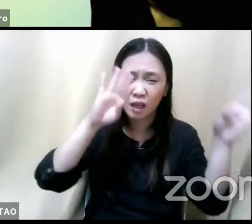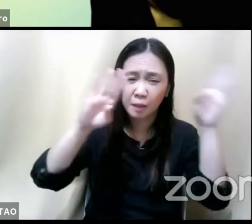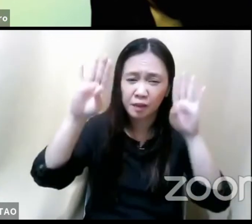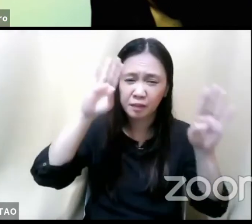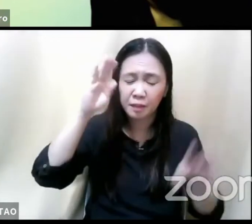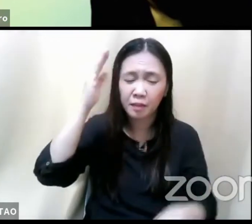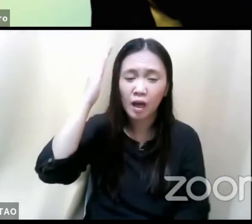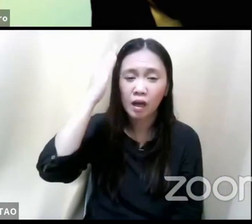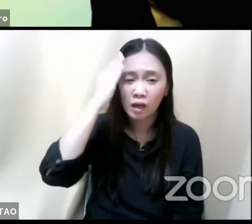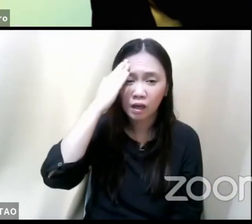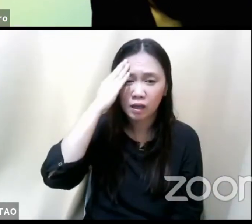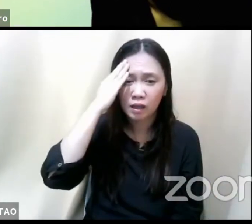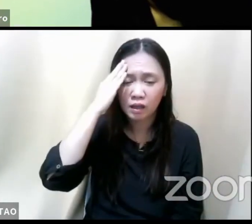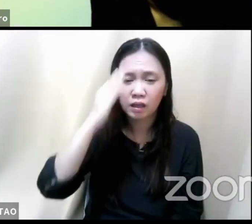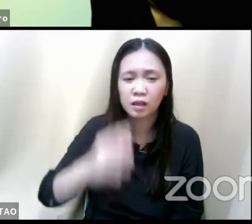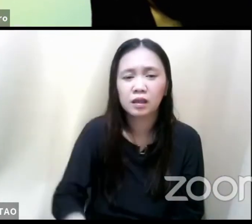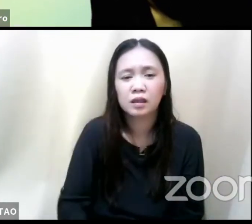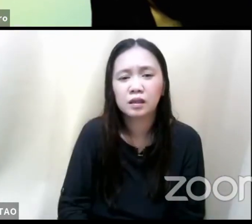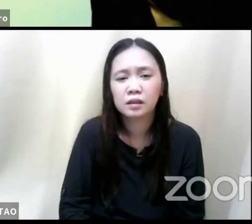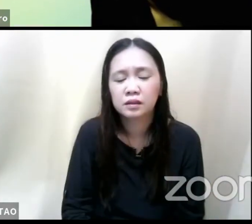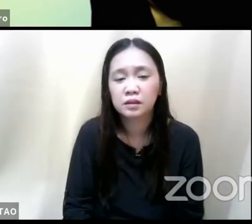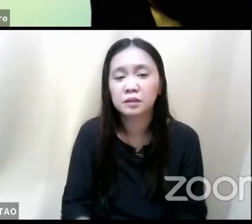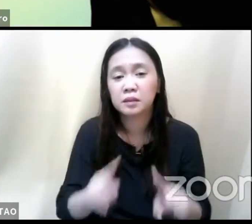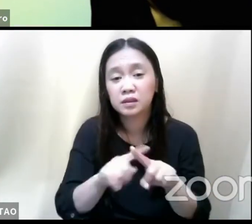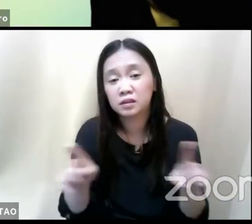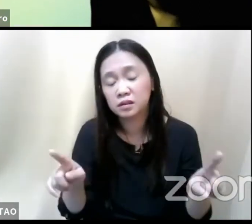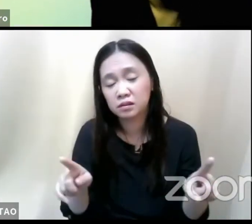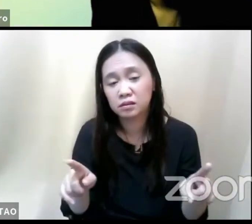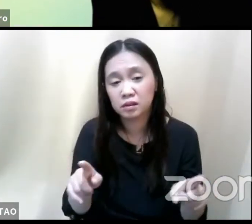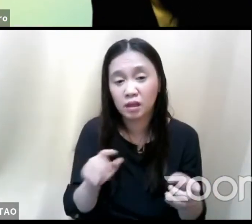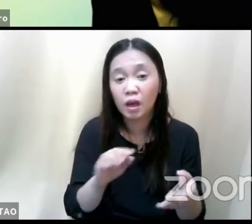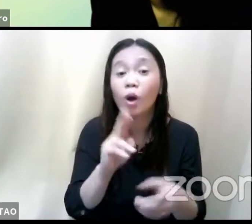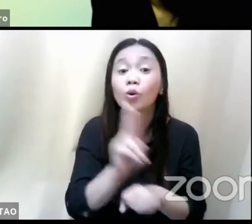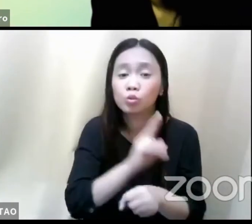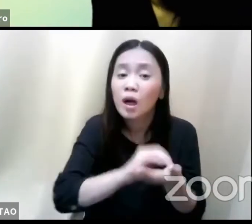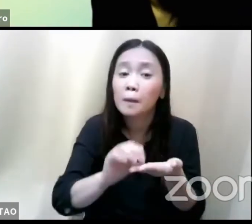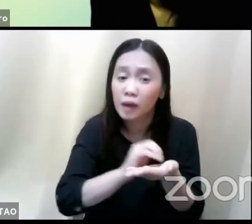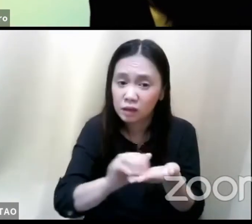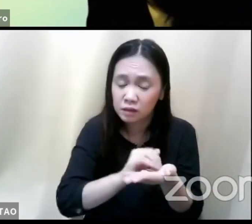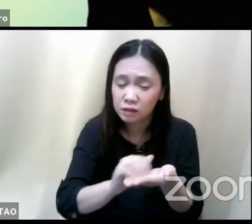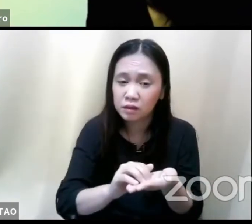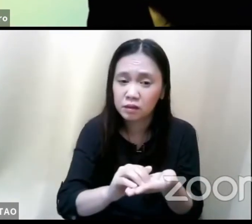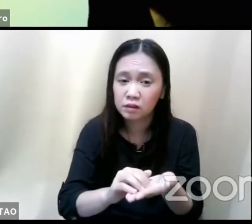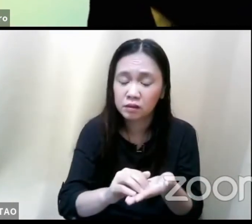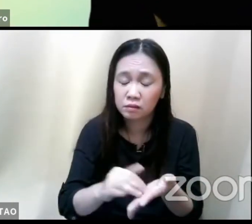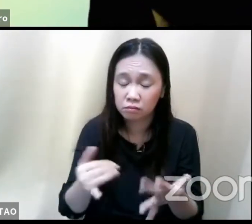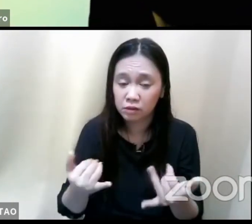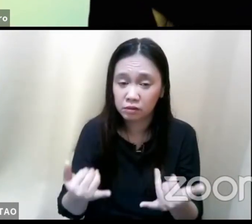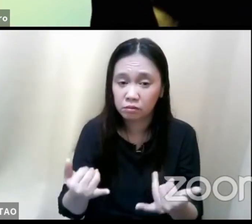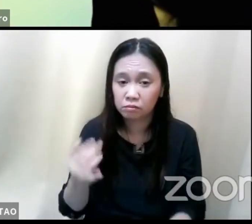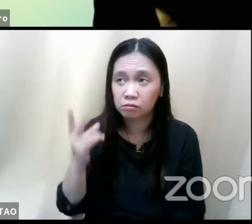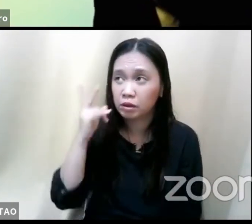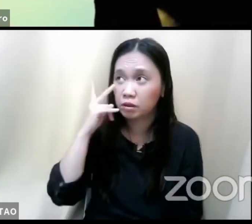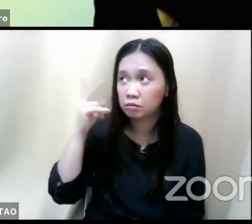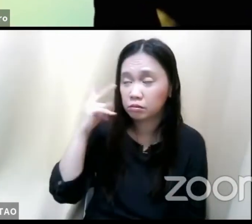niya, maari. Pero napapractice ba? Even sa atin ngayon, di ba? Check niyo yung bahay niyo. Check niyo yung